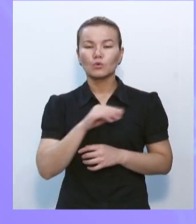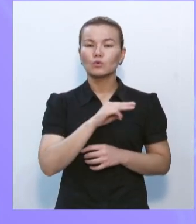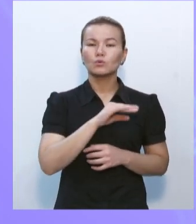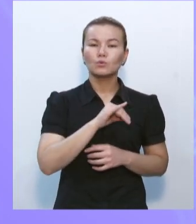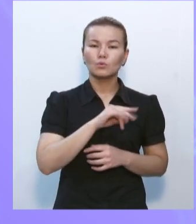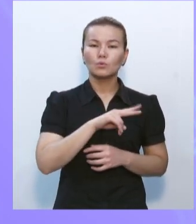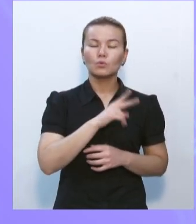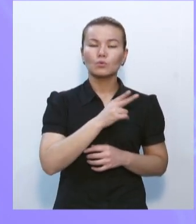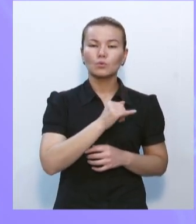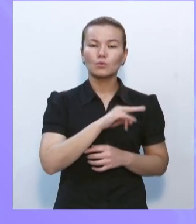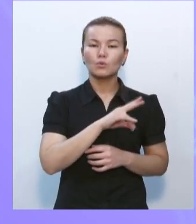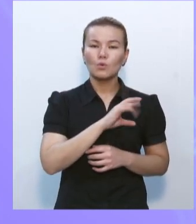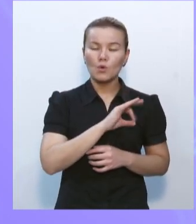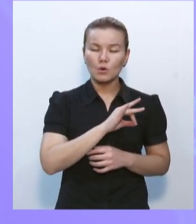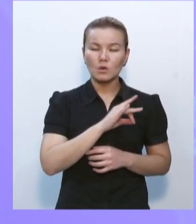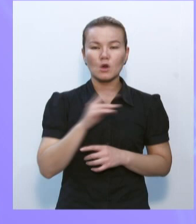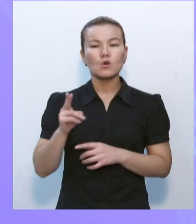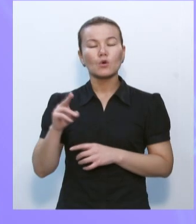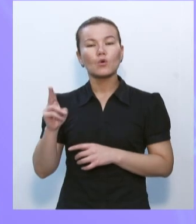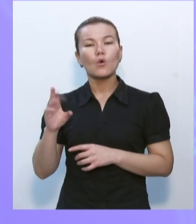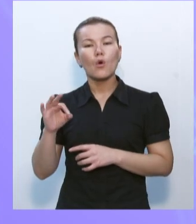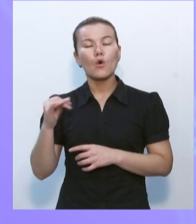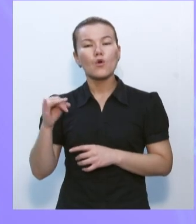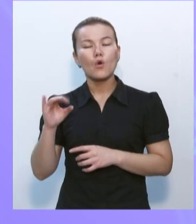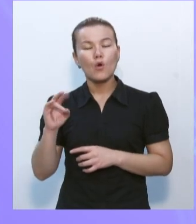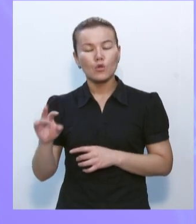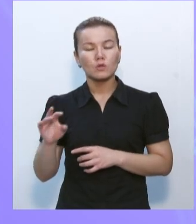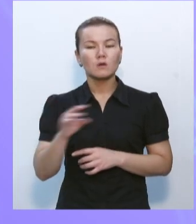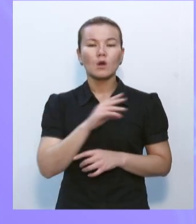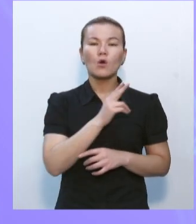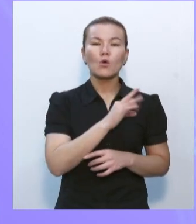түлкүлөр. Коён, коёндор.